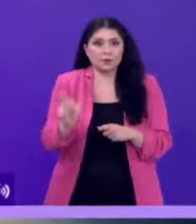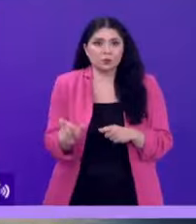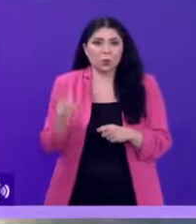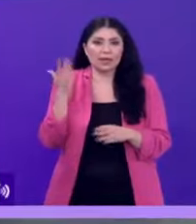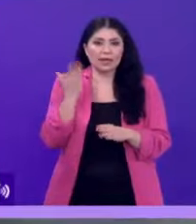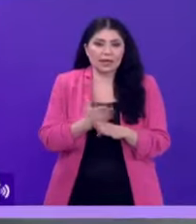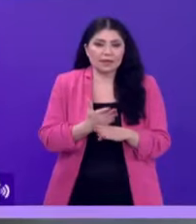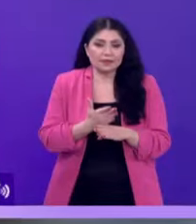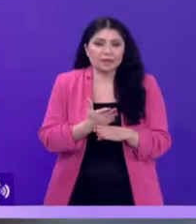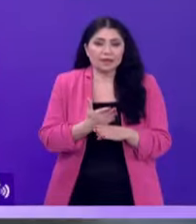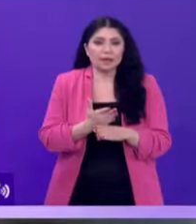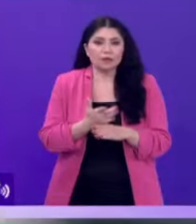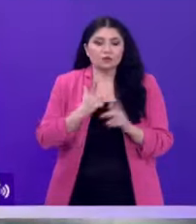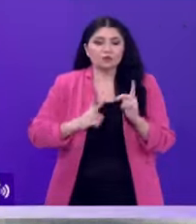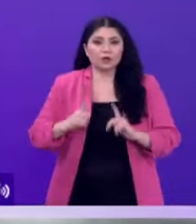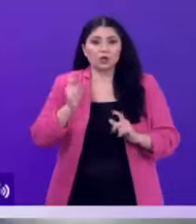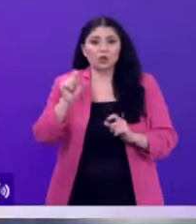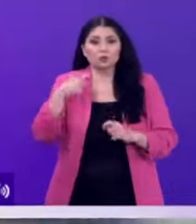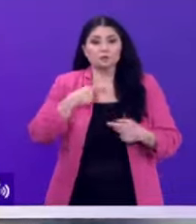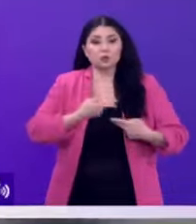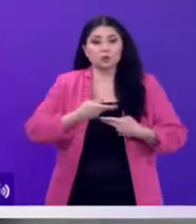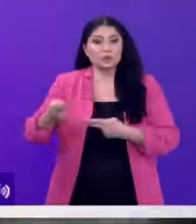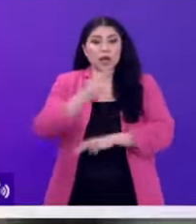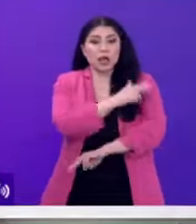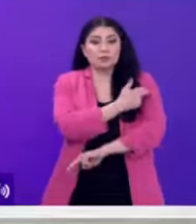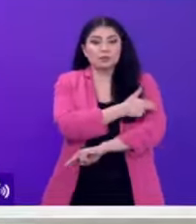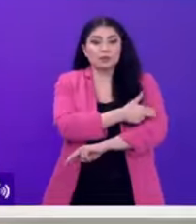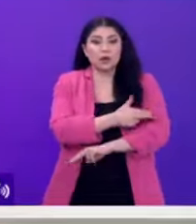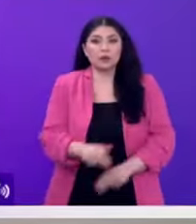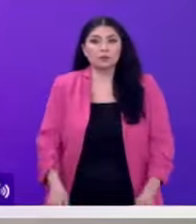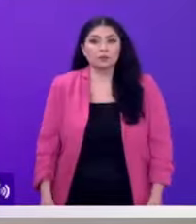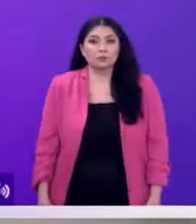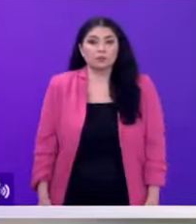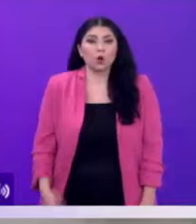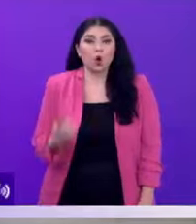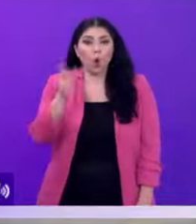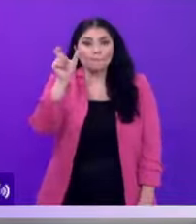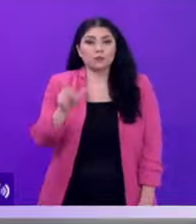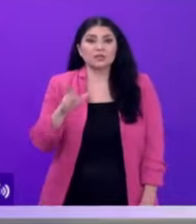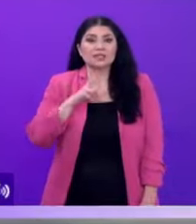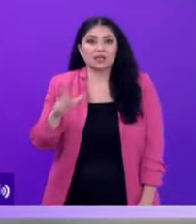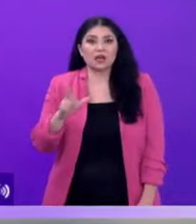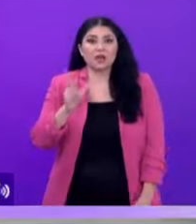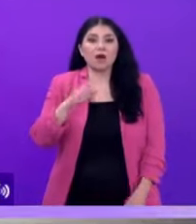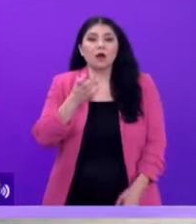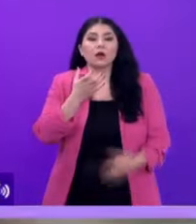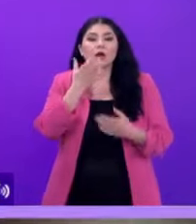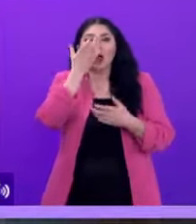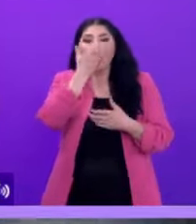rănite, 12 duse la spital. Dintre acestea, iată, o persoană în stare gravă intubată.